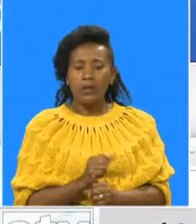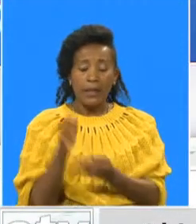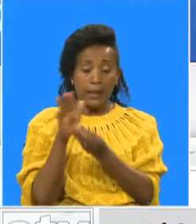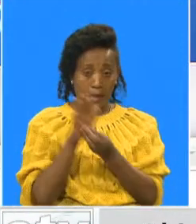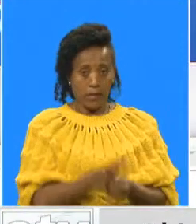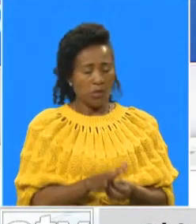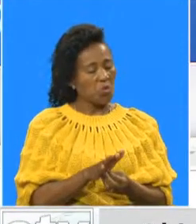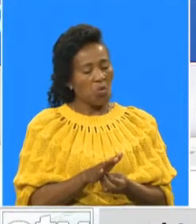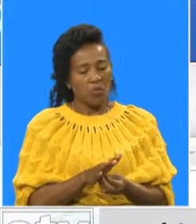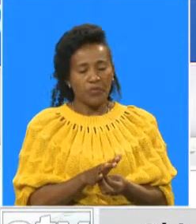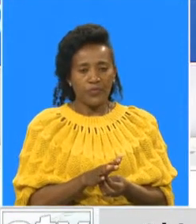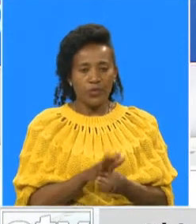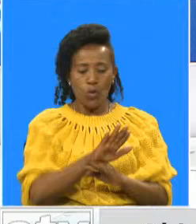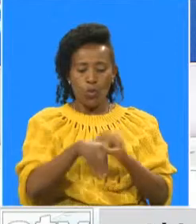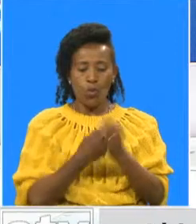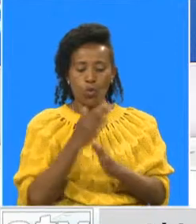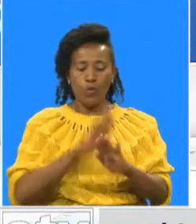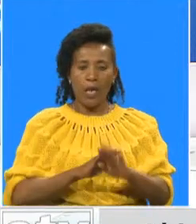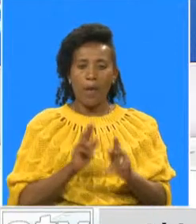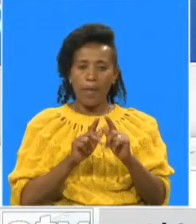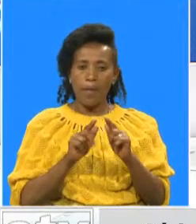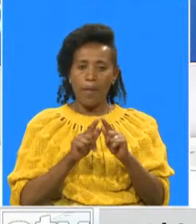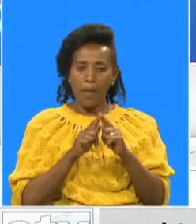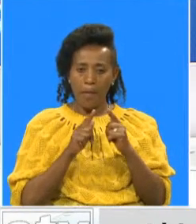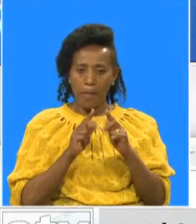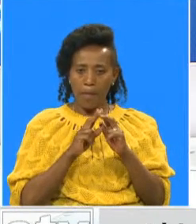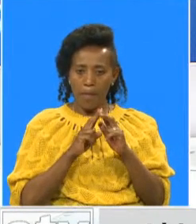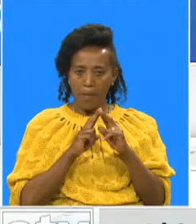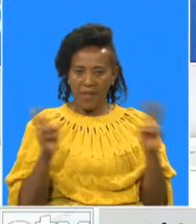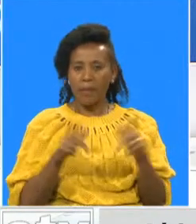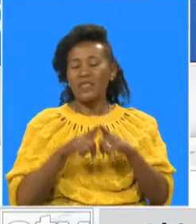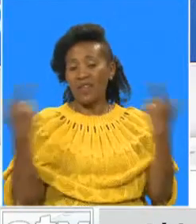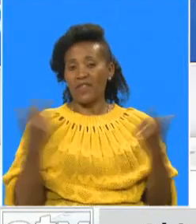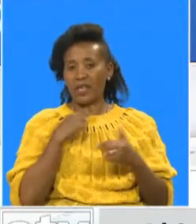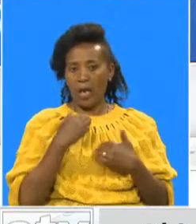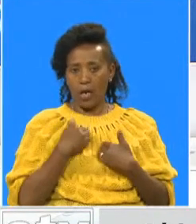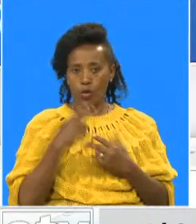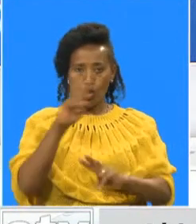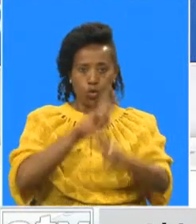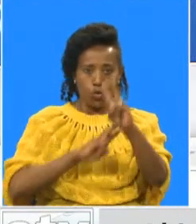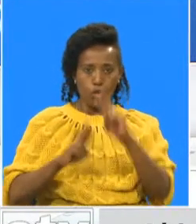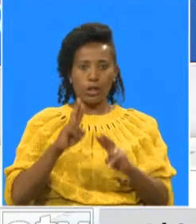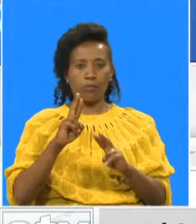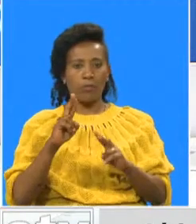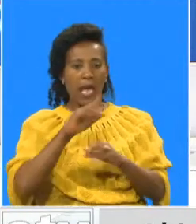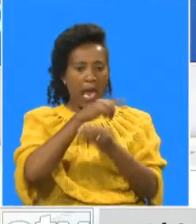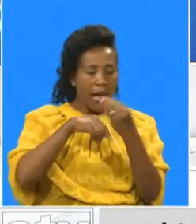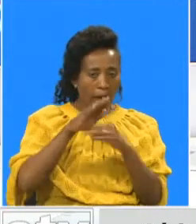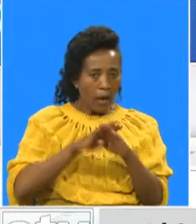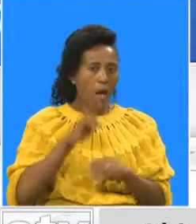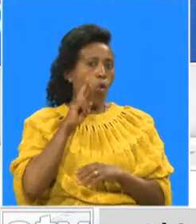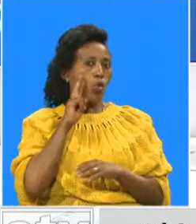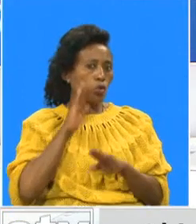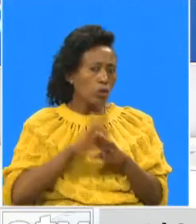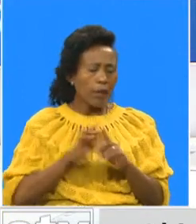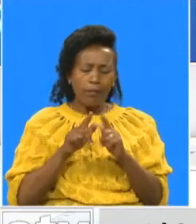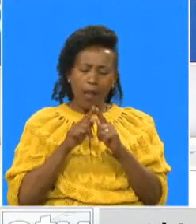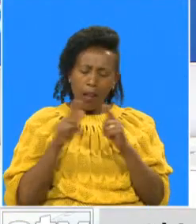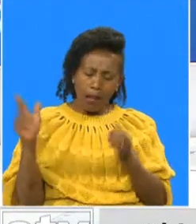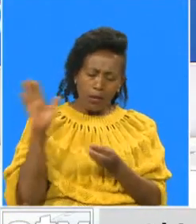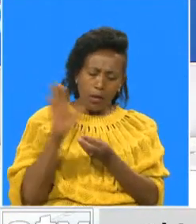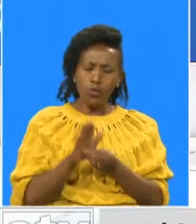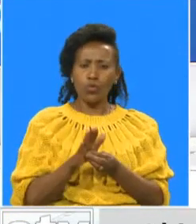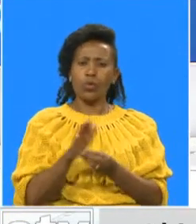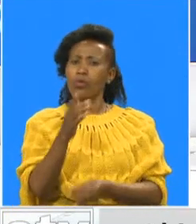ተጽዕኖ ባይዘወይ ሁሉም ላይ በጣም ሰፊ ተጽዕኖ ነው። አሁን ቱሪዝም ኤሪያ ላይ ሆቴሎች ላይ ስታይም ራሱ ትልቅ ተጽዕኖ ነው